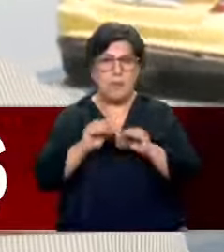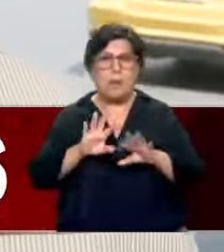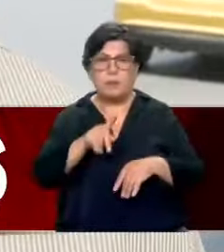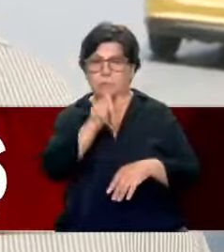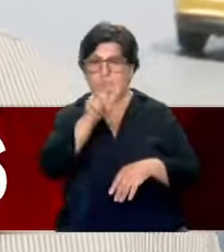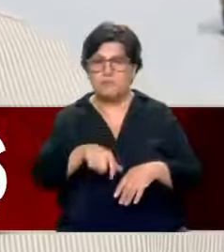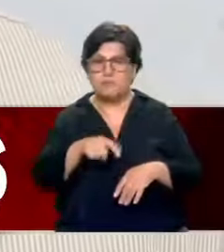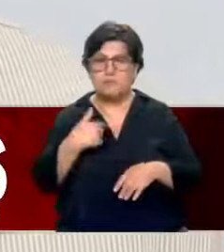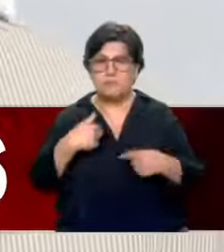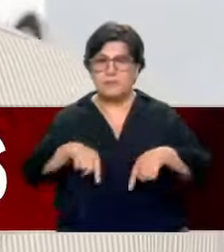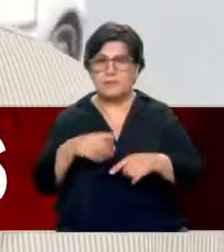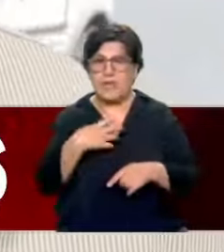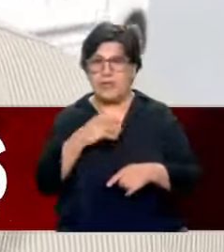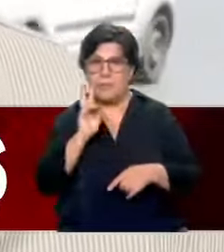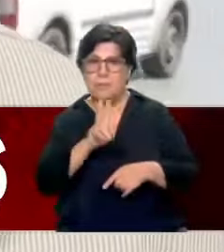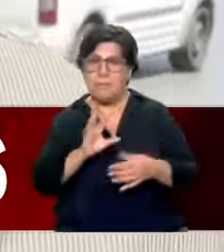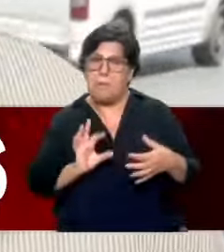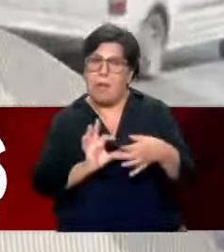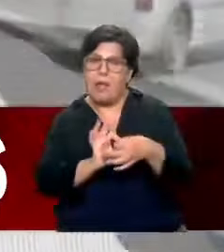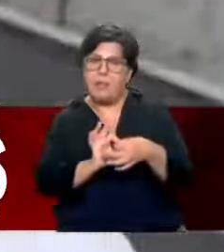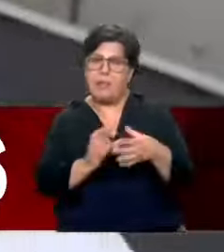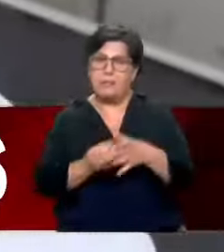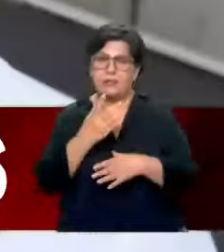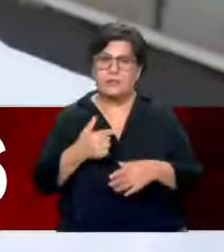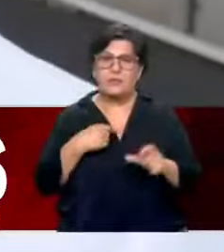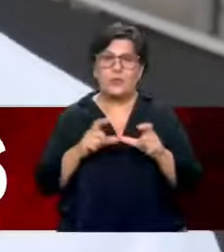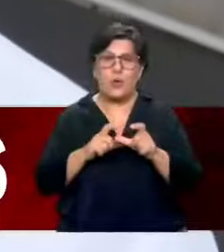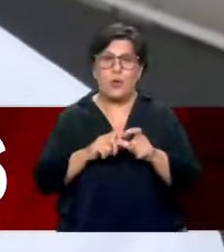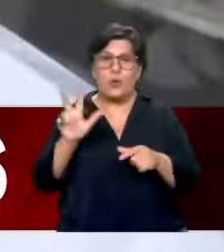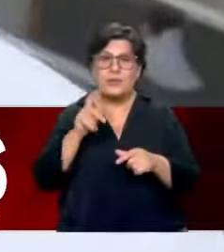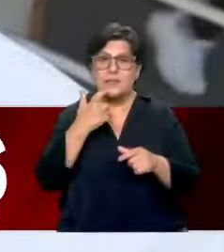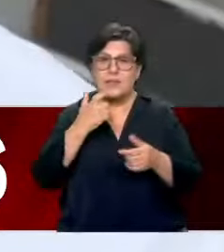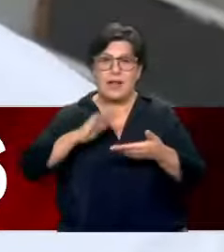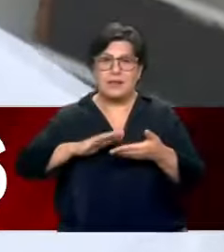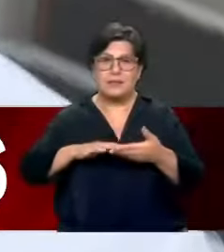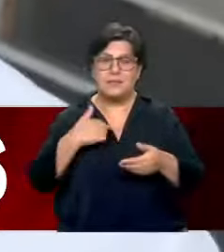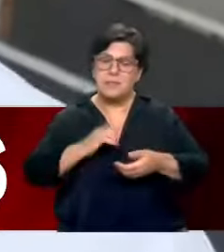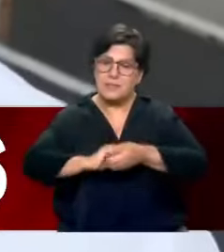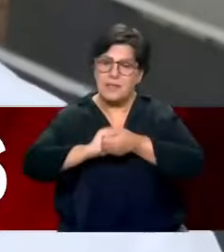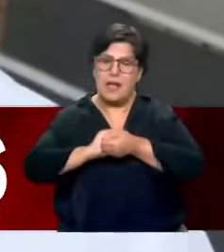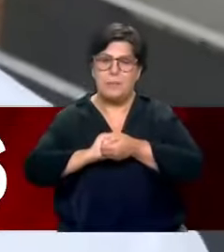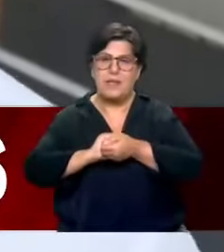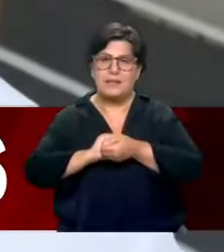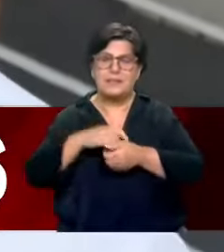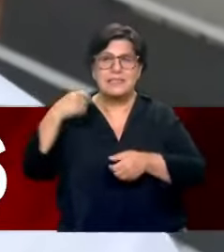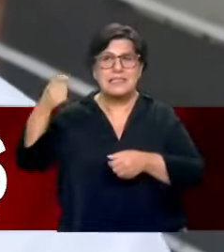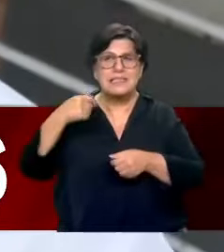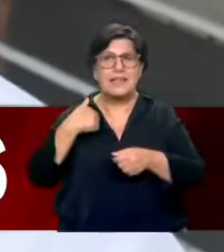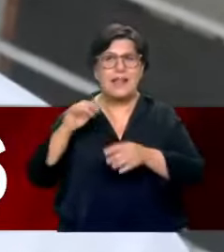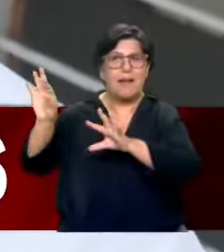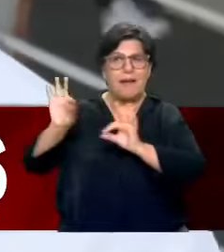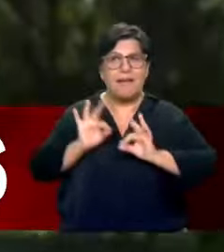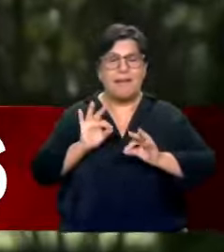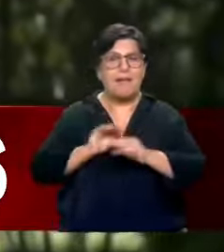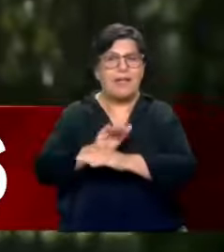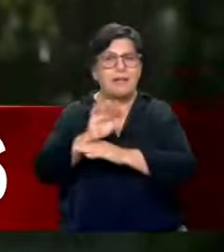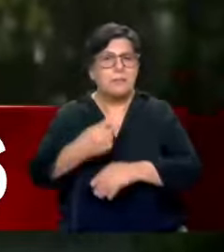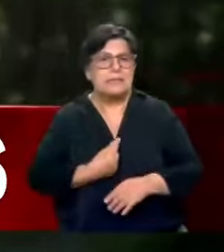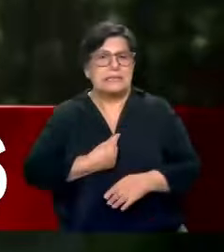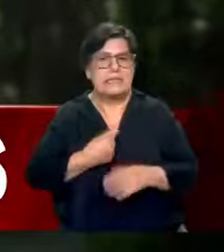onu. Biz de kendimizi o şekilde bağdaştırdığımız için. Gökhan benim 30 yıllık arkadaşım. Oradaki samimiyet o diziyi yaşamış gibi